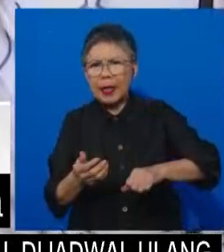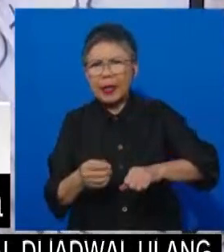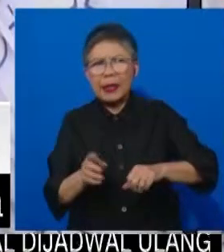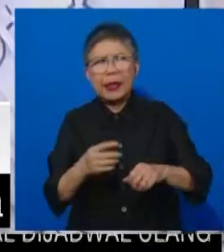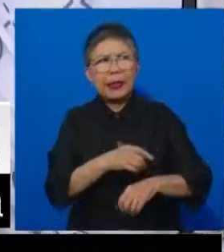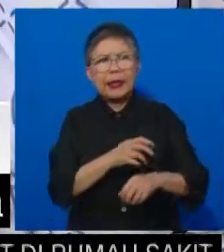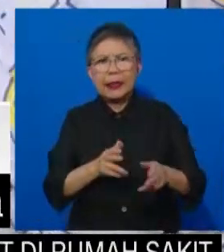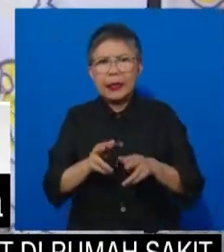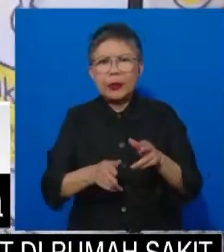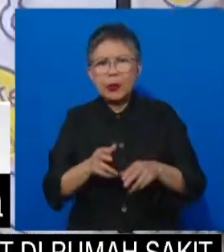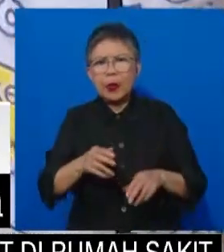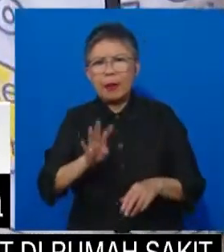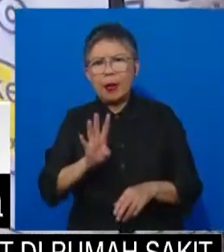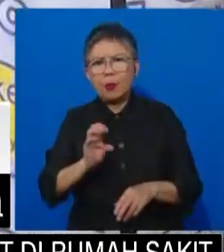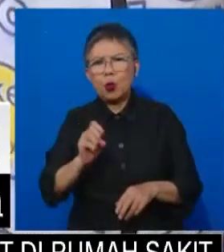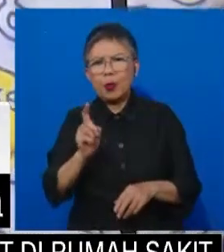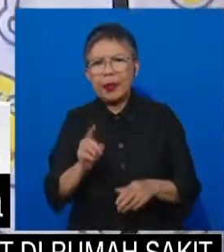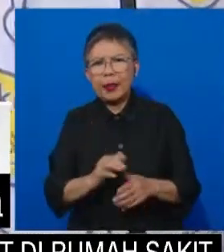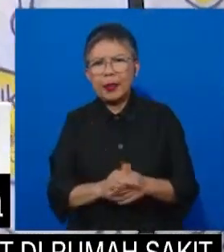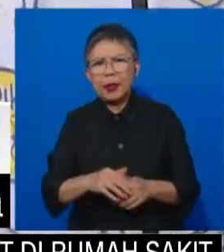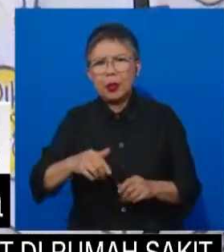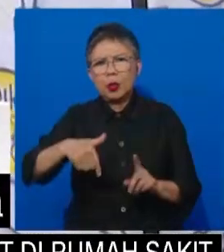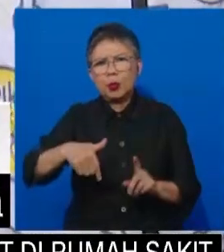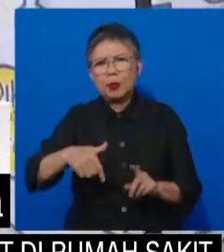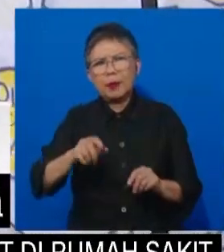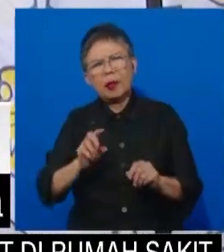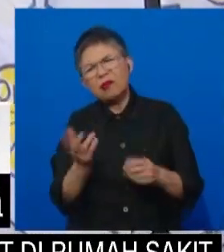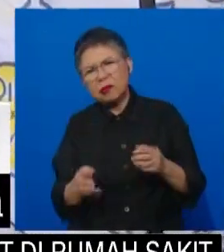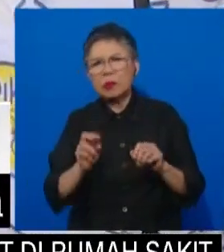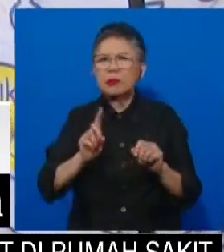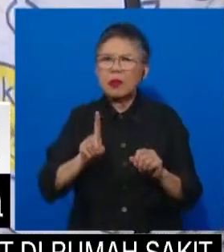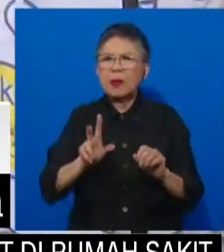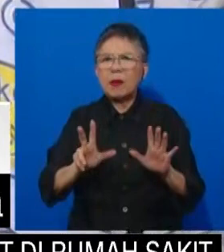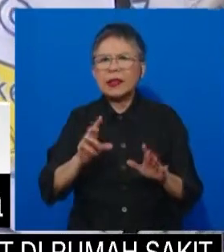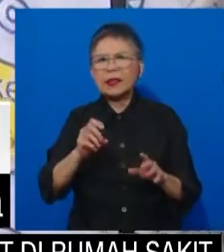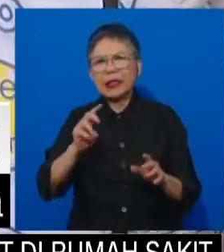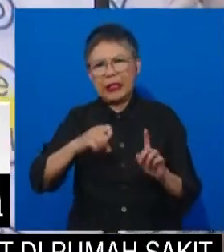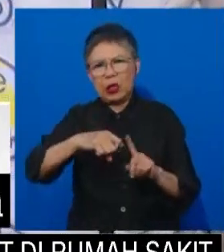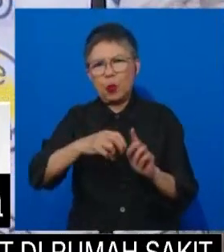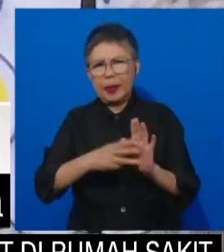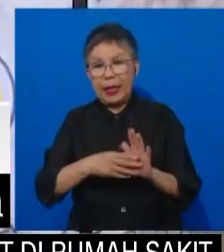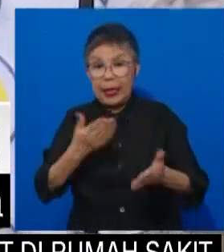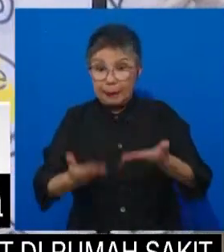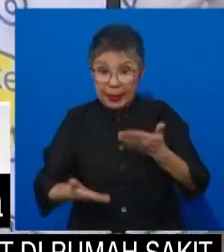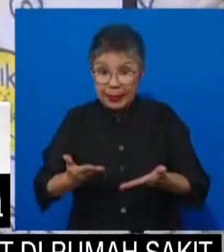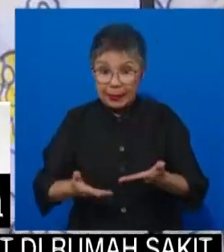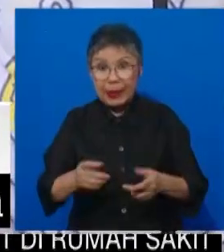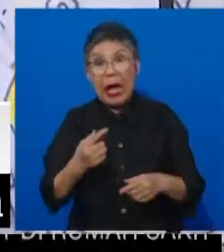menit ya, dengan jarak kira-kira sekitar 17-18 km. Kalau dibandingkan dengan